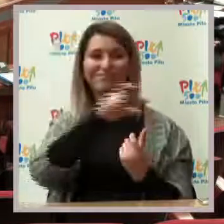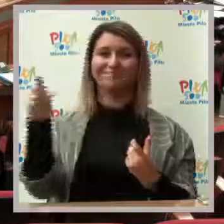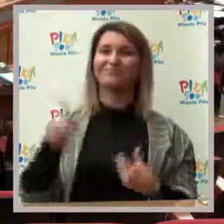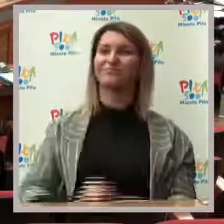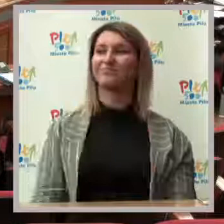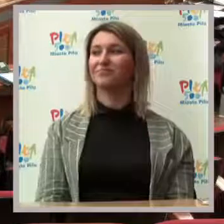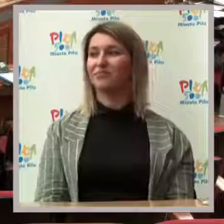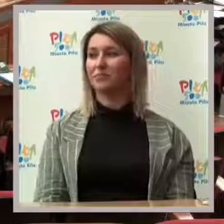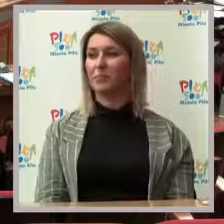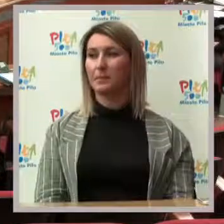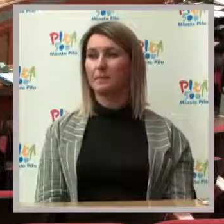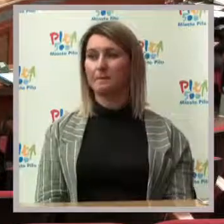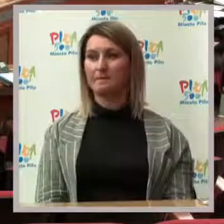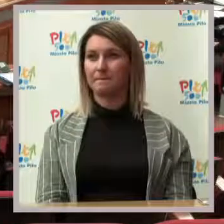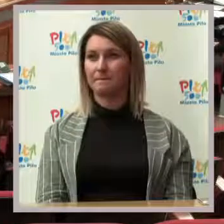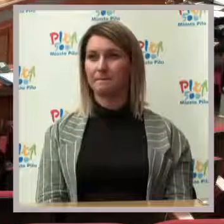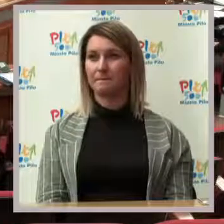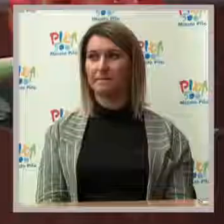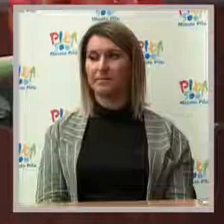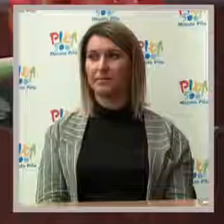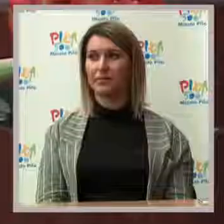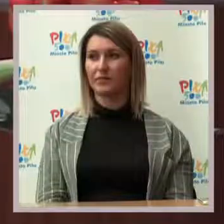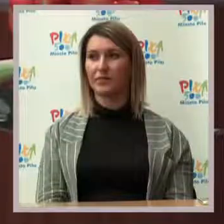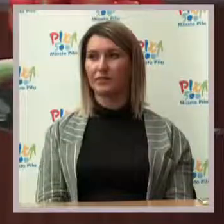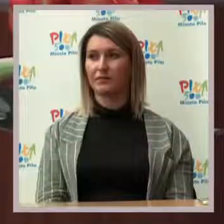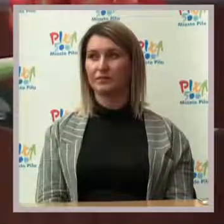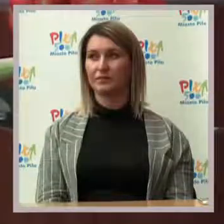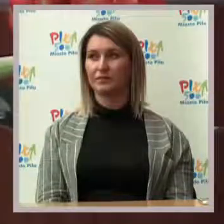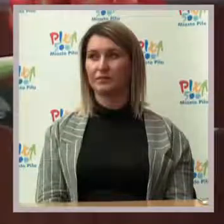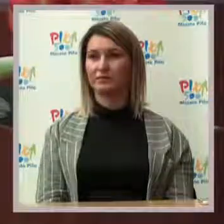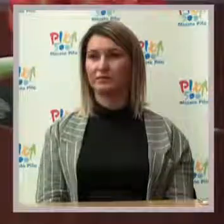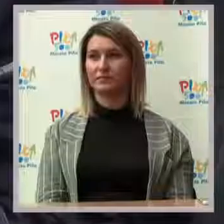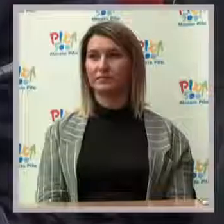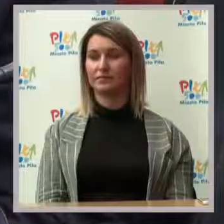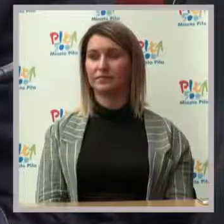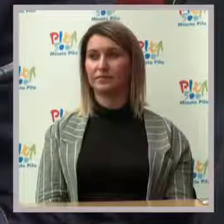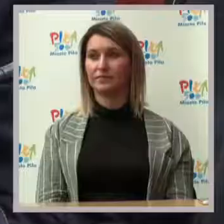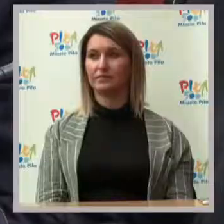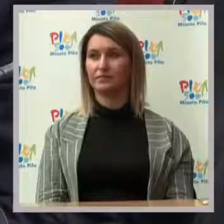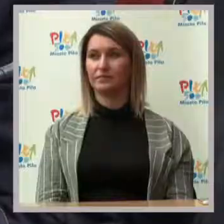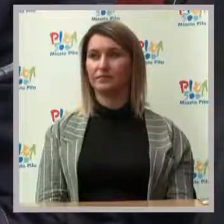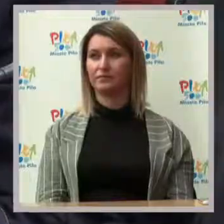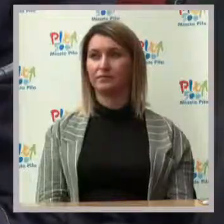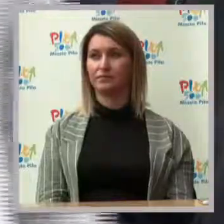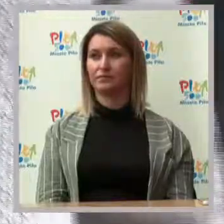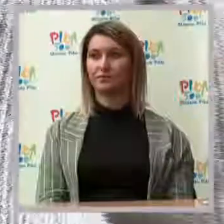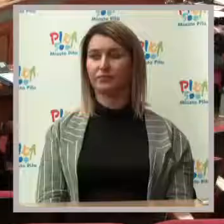polegającymi na zatwierdzeniu projektu budżetu, który przedstawia pan prezydent, a tam też my jesteśmy. Dziękujemy bardzo.